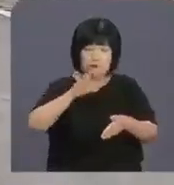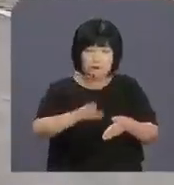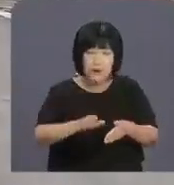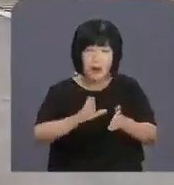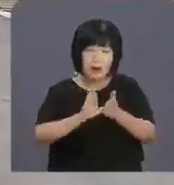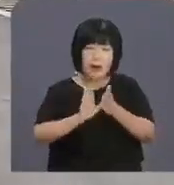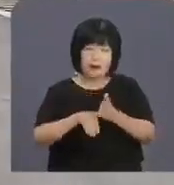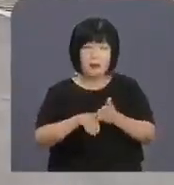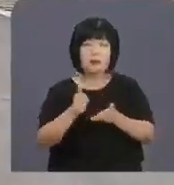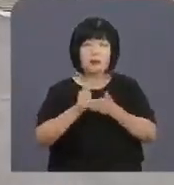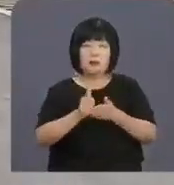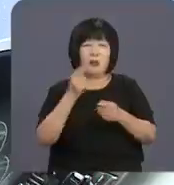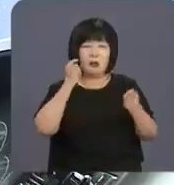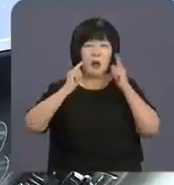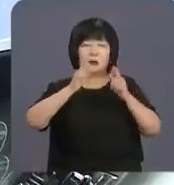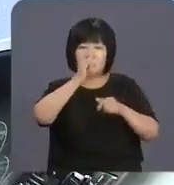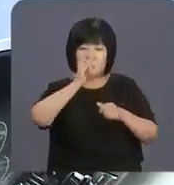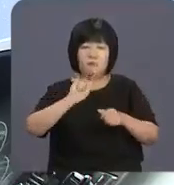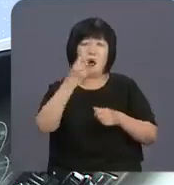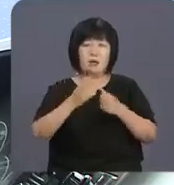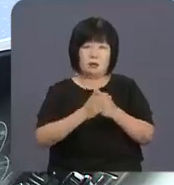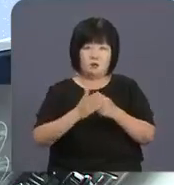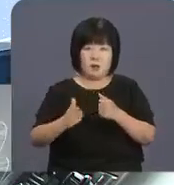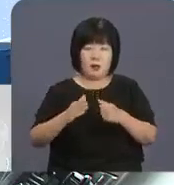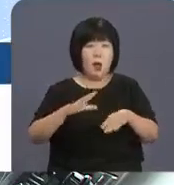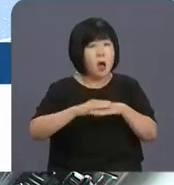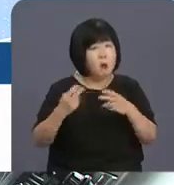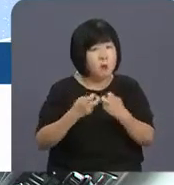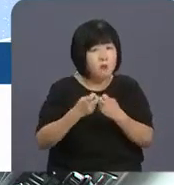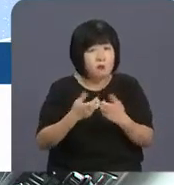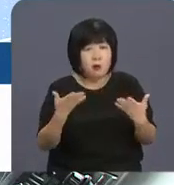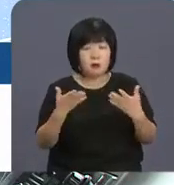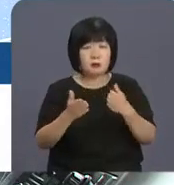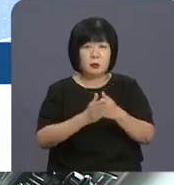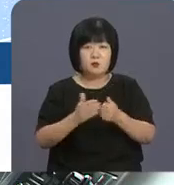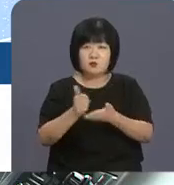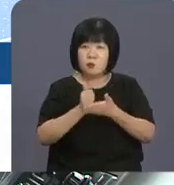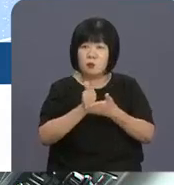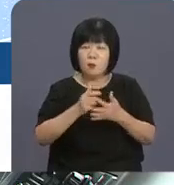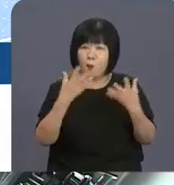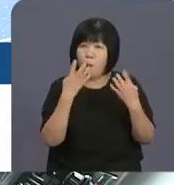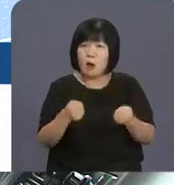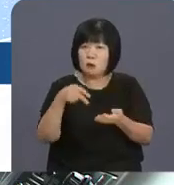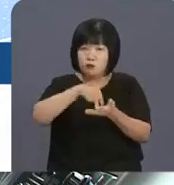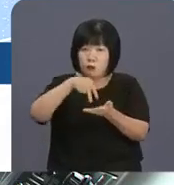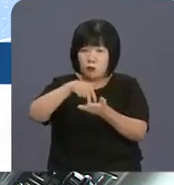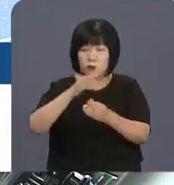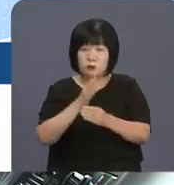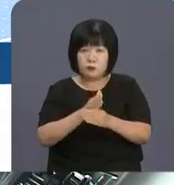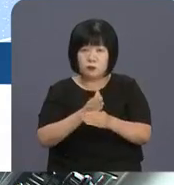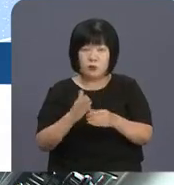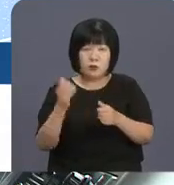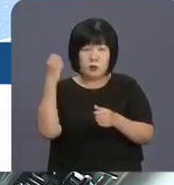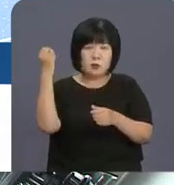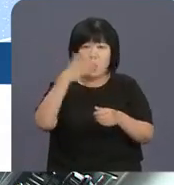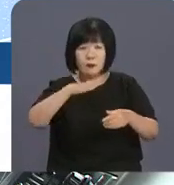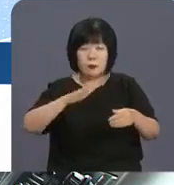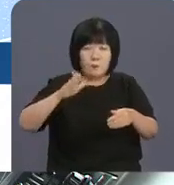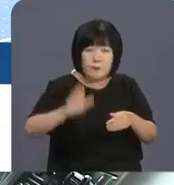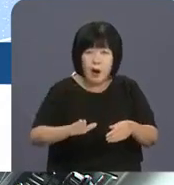있기 때문입니다. 어떻게 뭐 대처를 못하니까 승객분들이 많이 타고 계시니까 갑자기 브레이크도